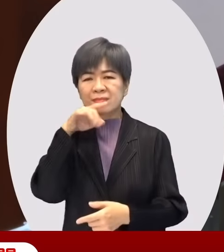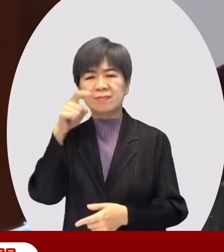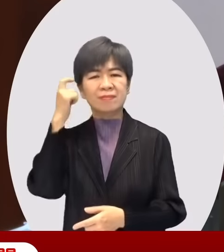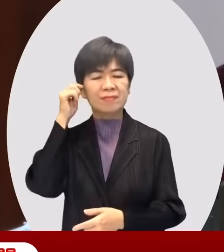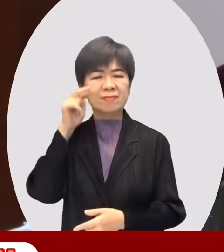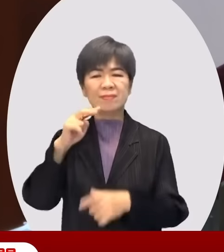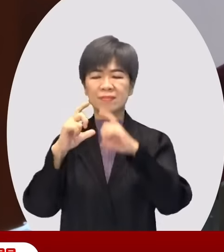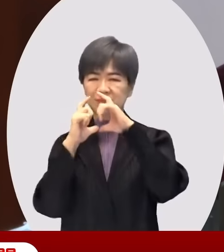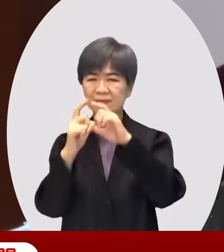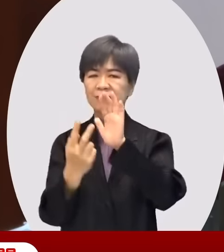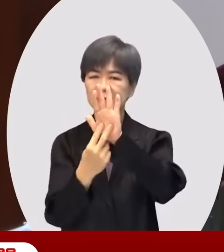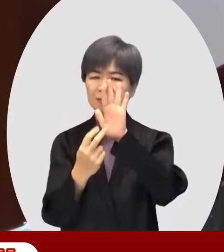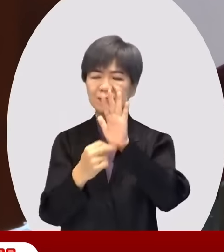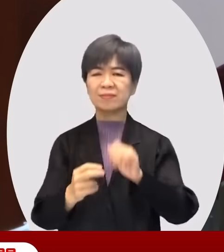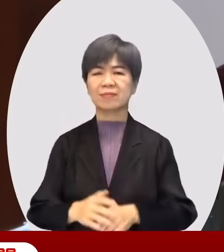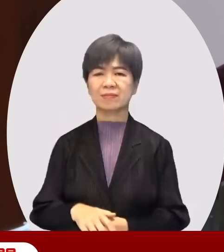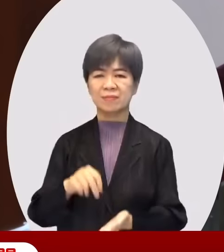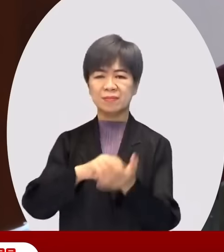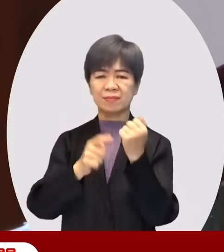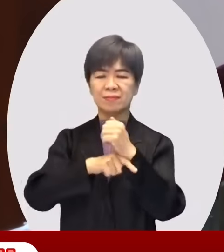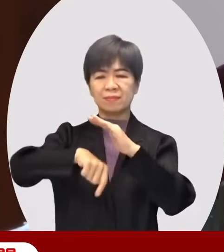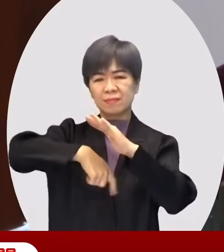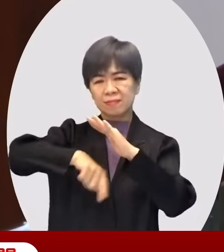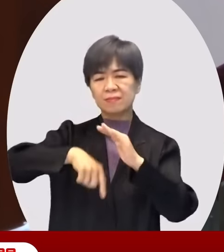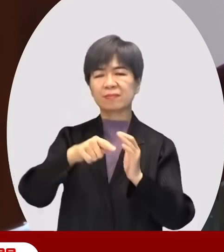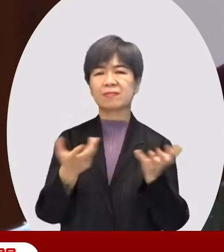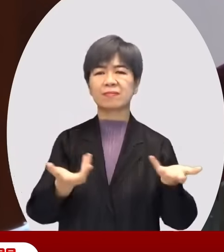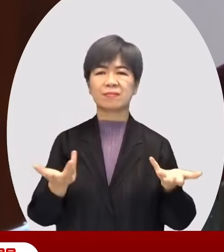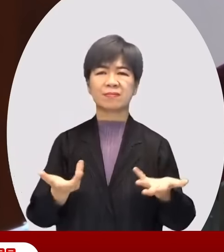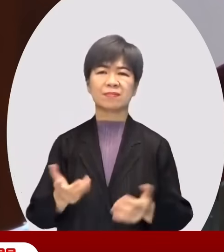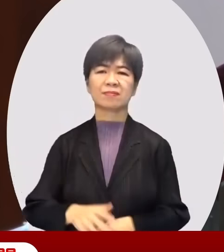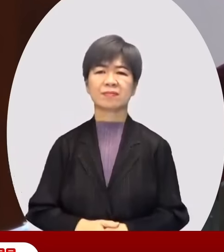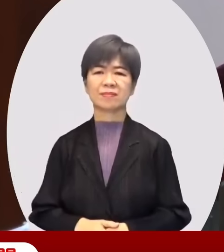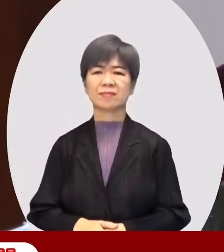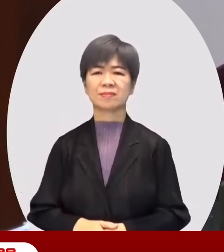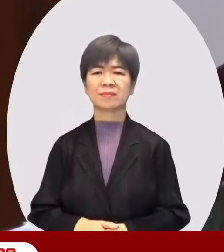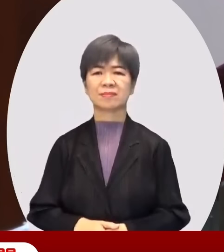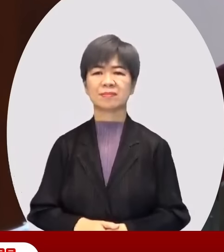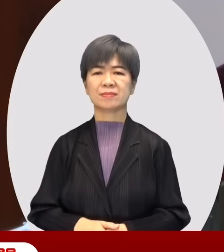见来对立法院这一方来